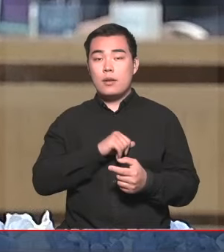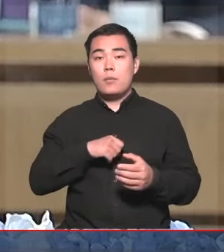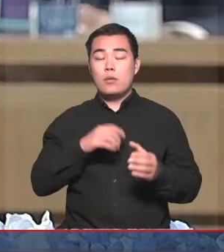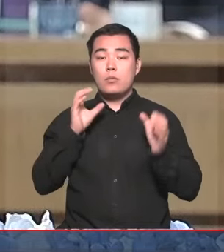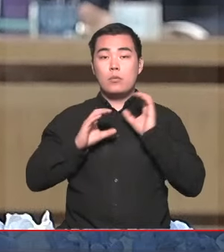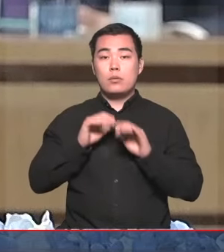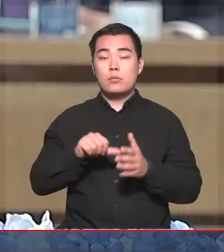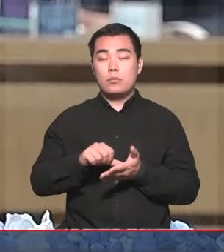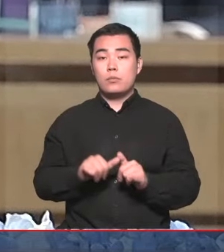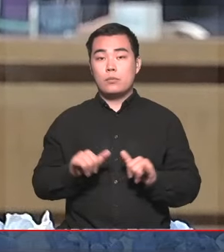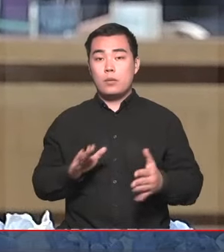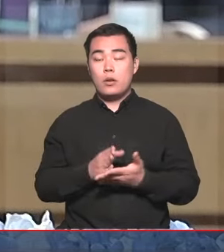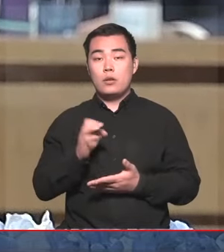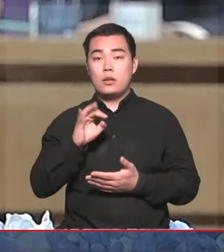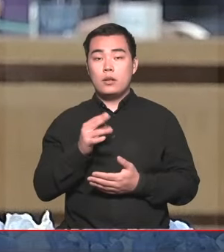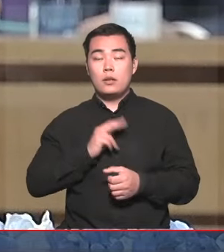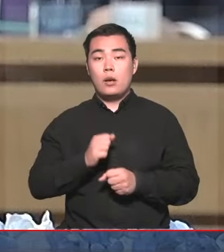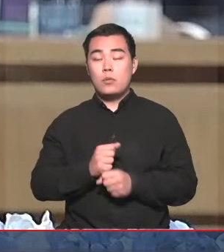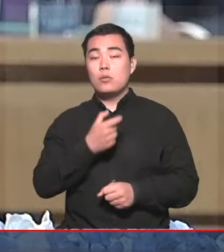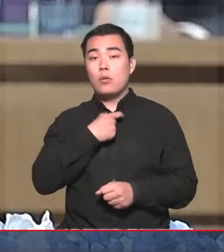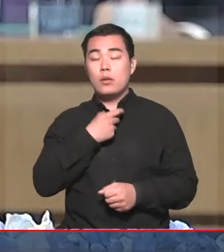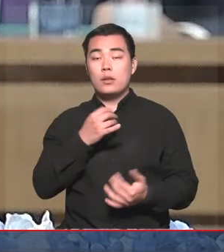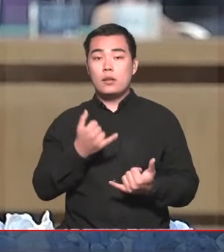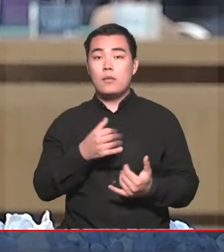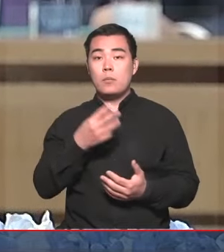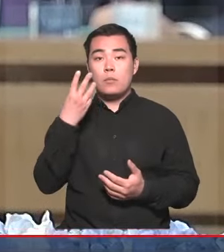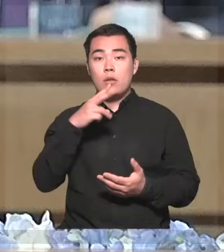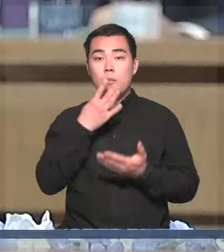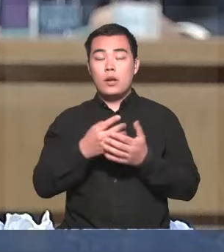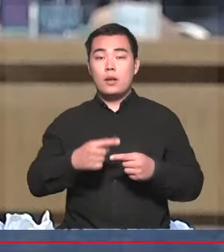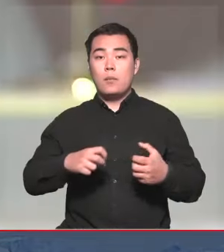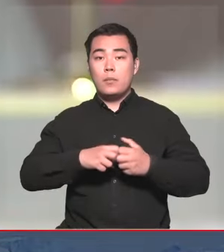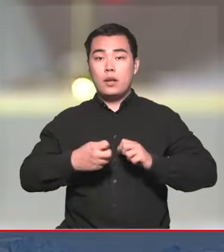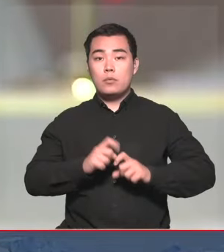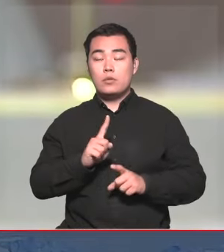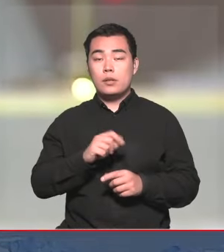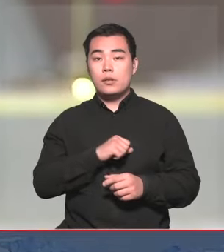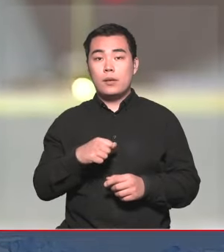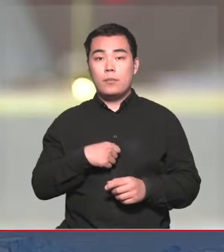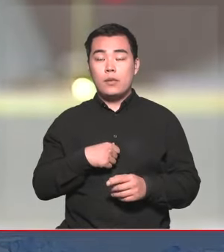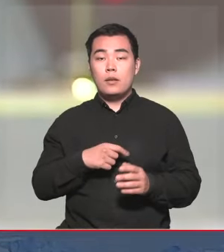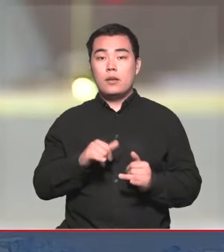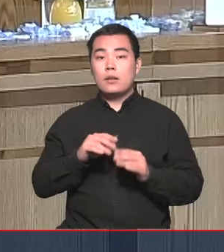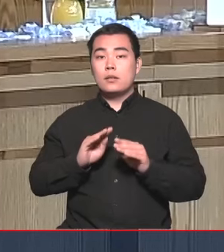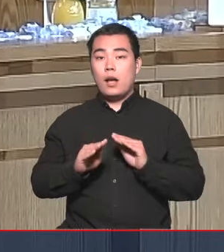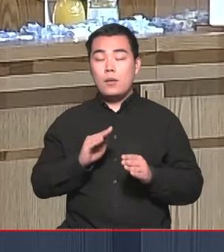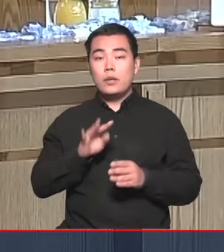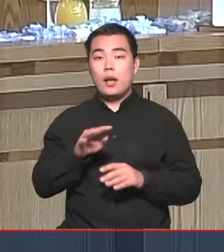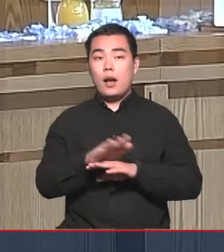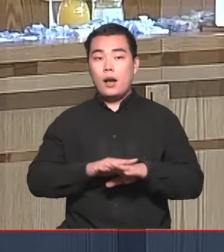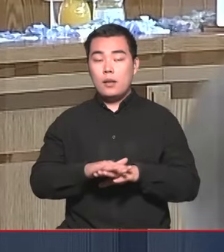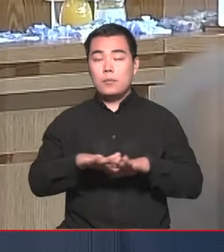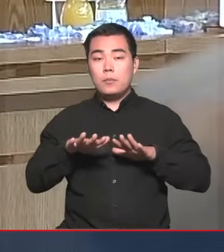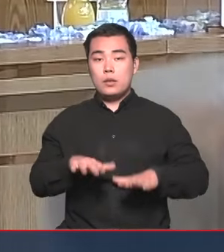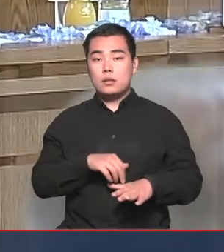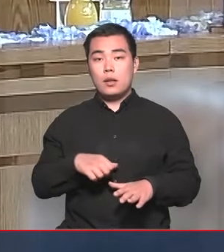рөлін күшейту. Шанхай ынтымақтастық ұйымының дауысы қазіргі заманның түрлі мәселесі бойынша шоғырланған ұстанымды ілгерілете отырып халықаралық аренада